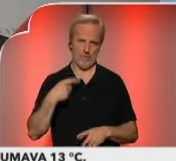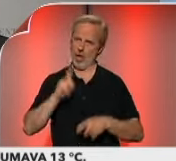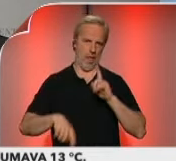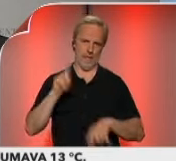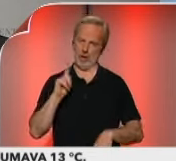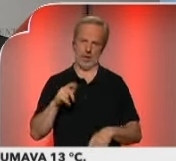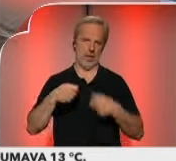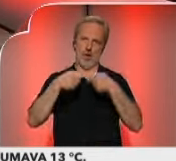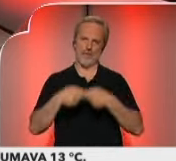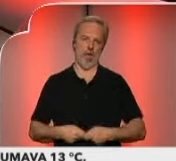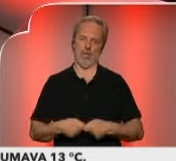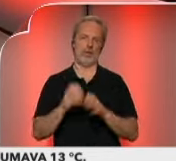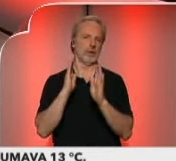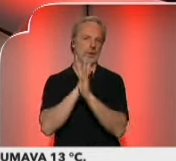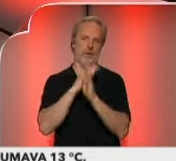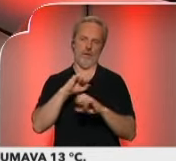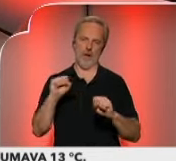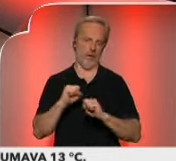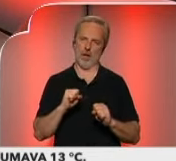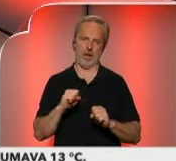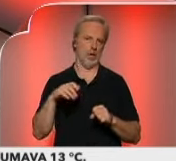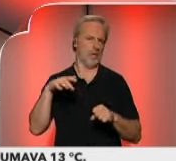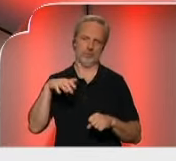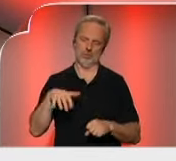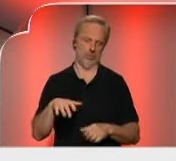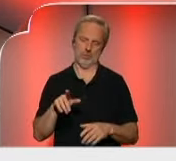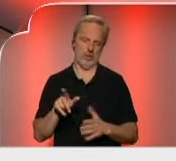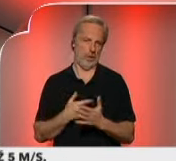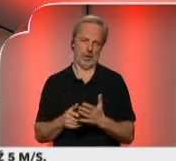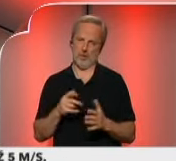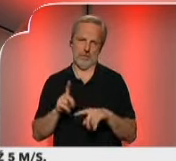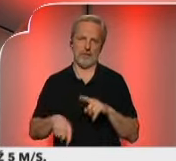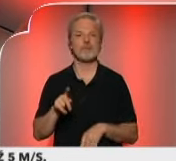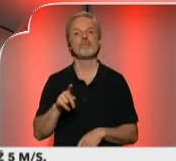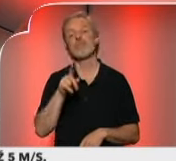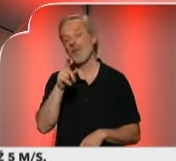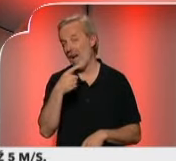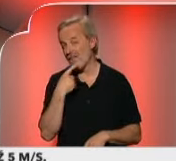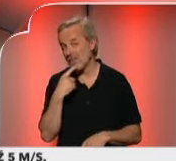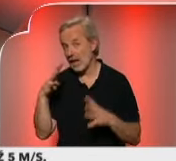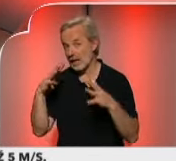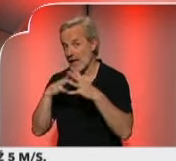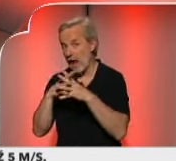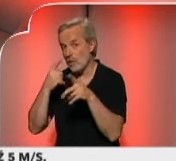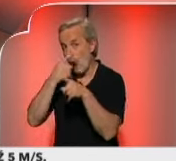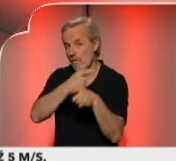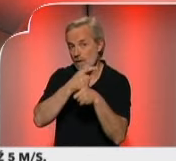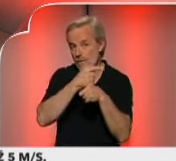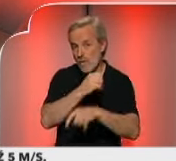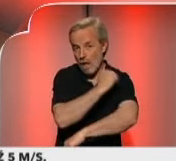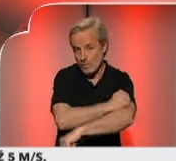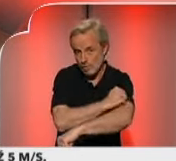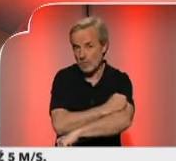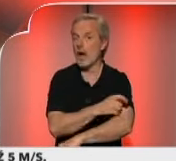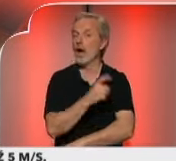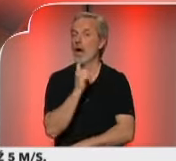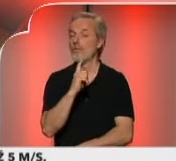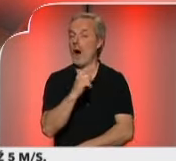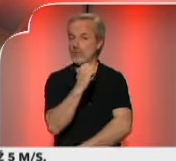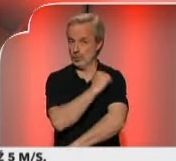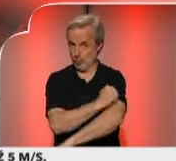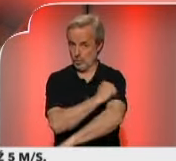Když říkáte že David rád měl na Bohuslava sobotku neskutečně velký vliv Měl by tedy i Bohuslav Sobotka teď skládat nějaké účty Já si myslím že ten